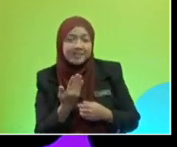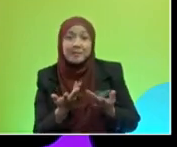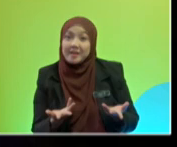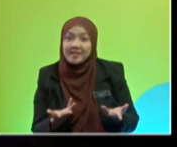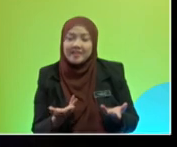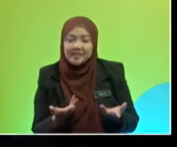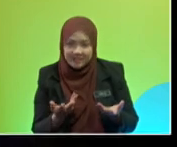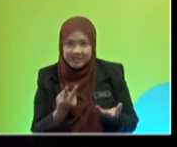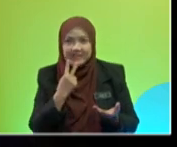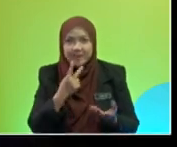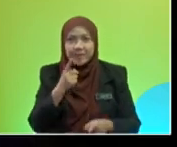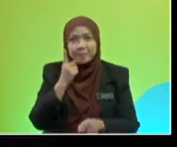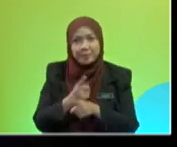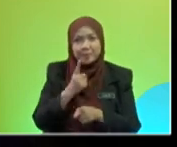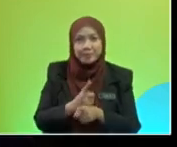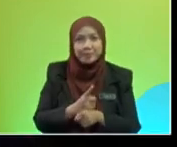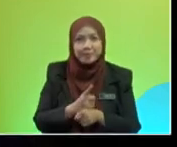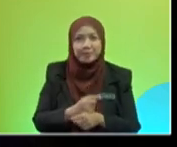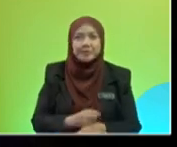bayang-bayang ini betul